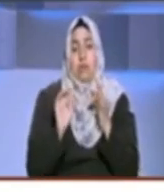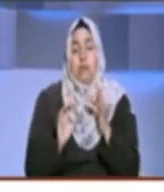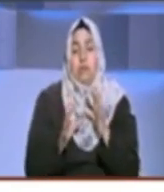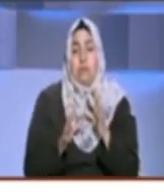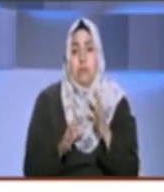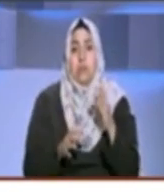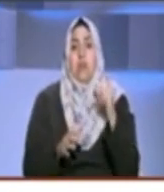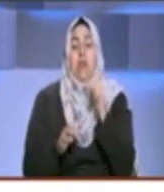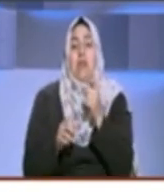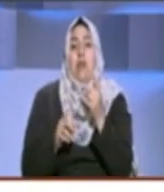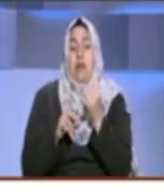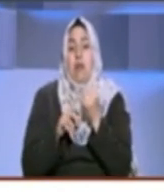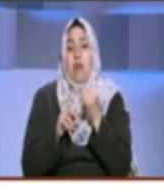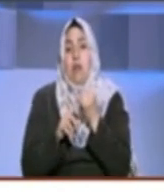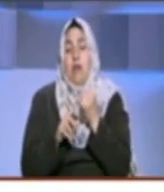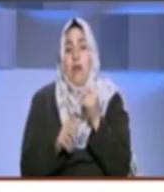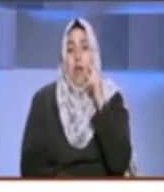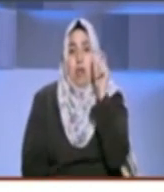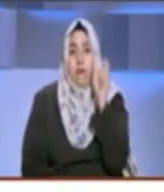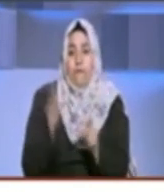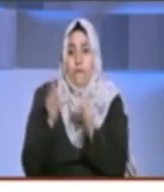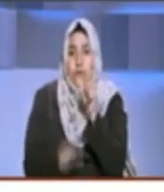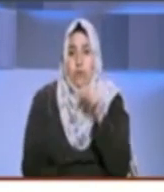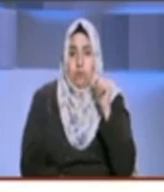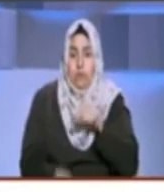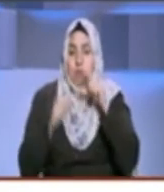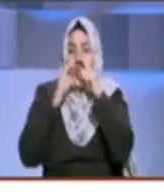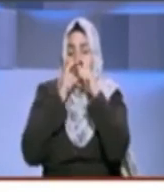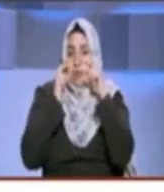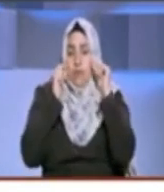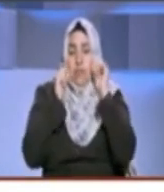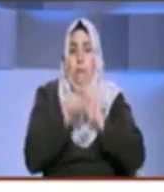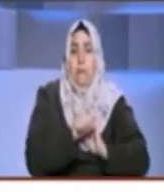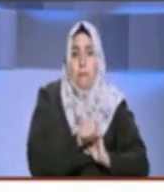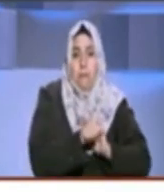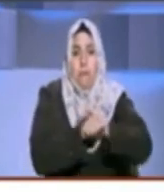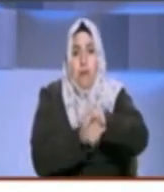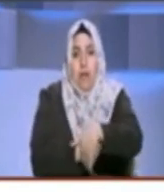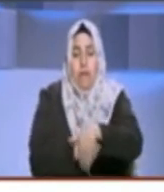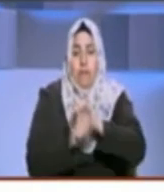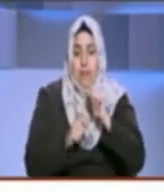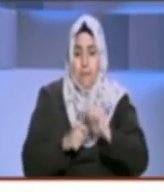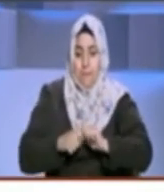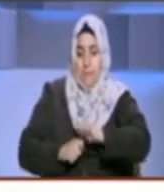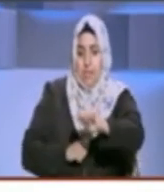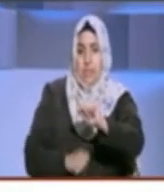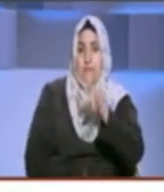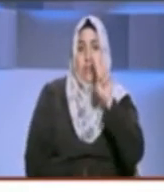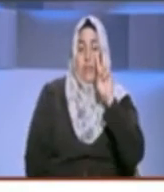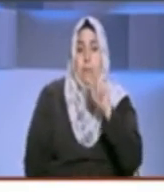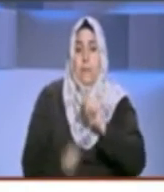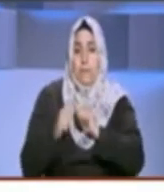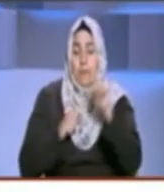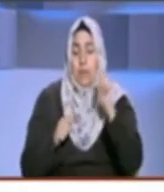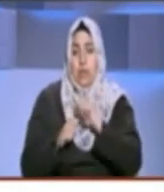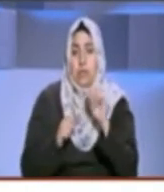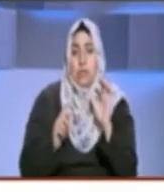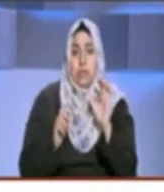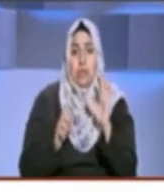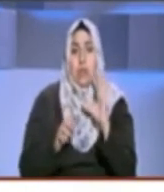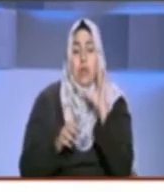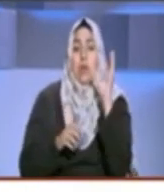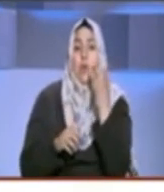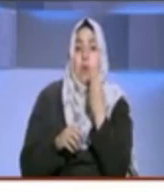والمؤسسات والدولة. الأفراد، إن خلاص هيبقى فيه كمامات إجباري، لازم المسافة 2 متر لا للتكدس، والحوامل الكبار سن واللي عندهم